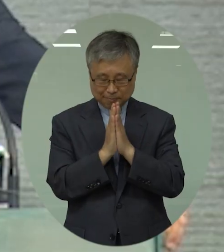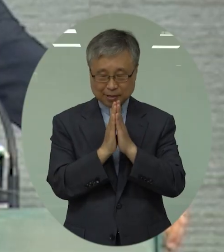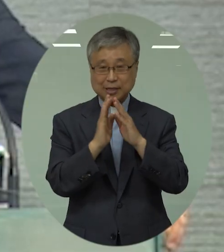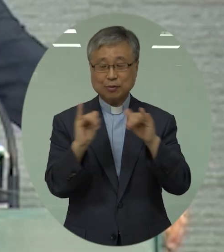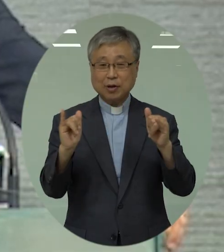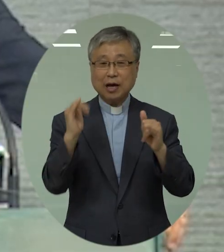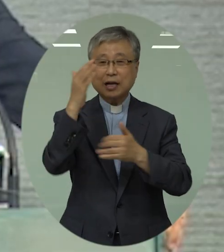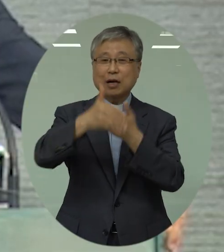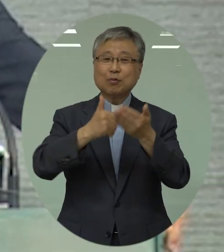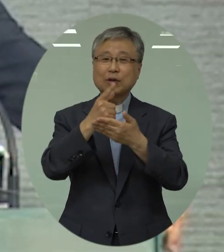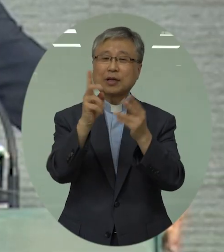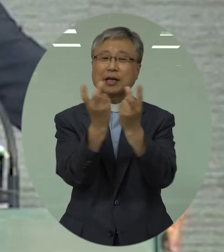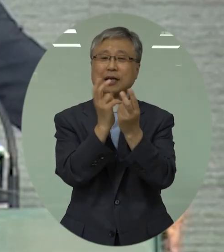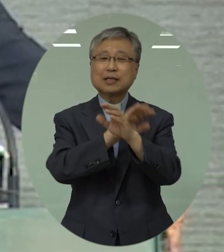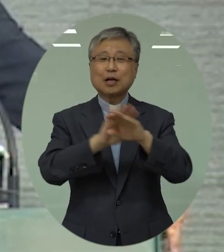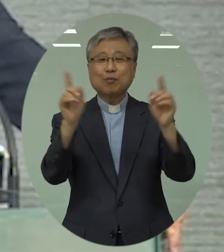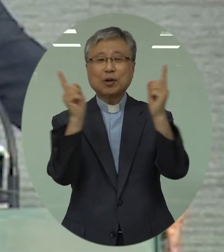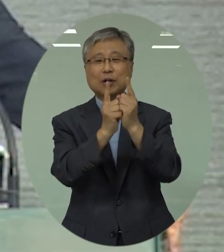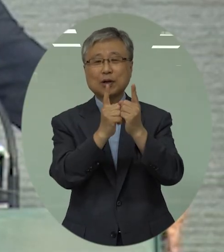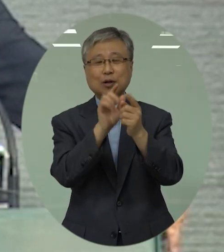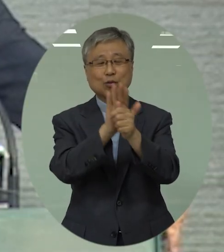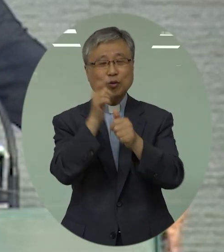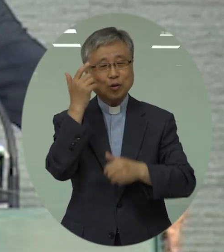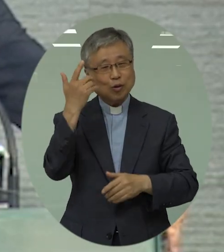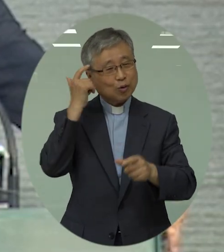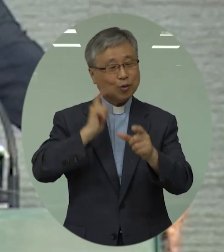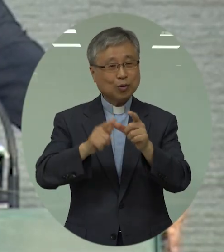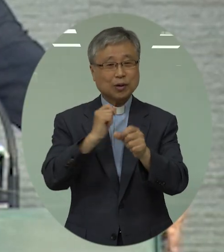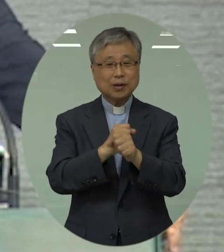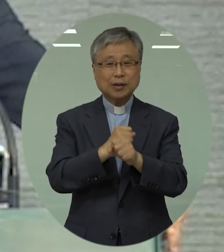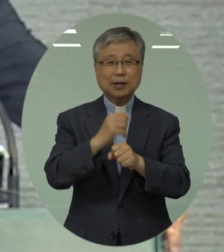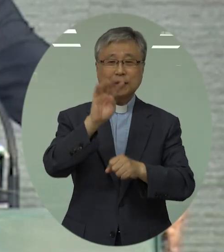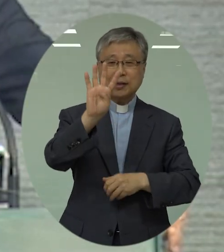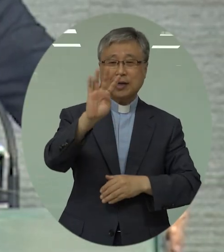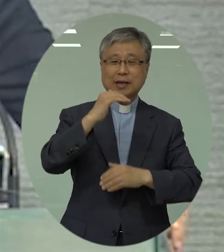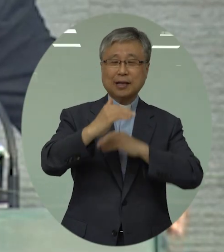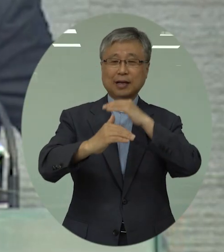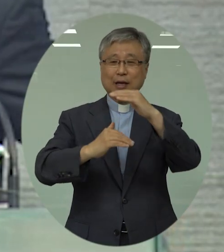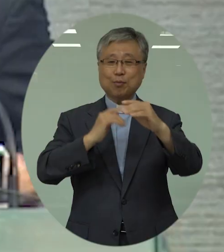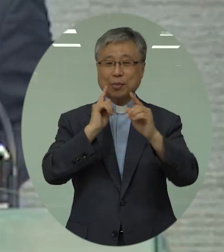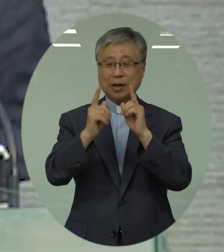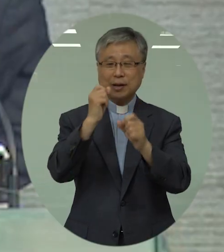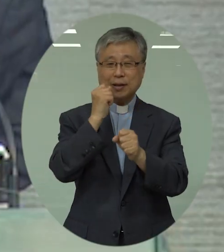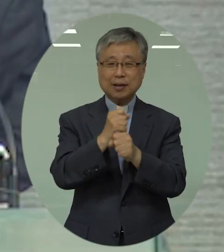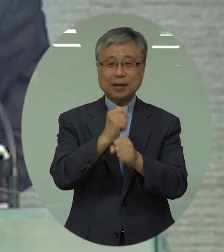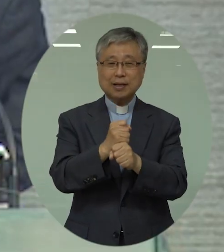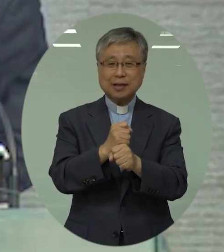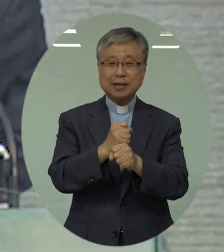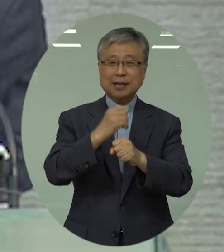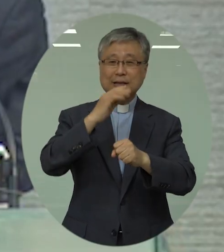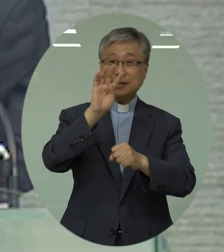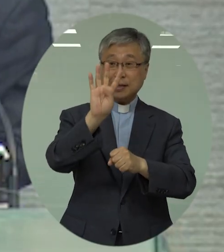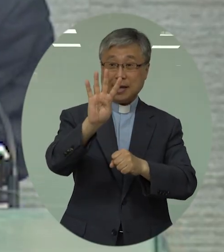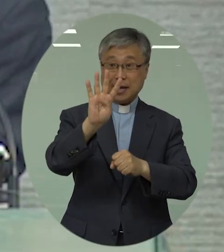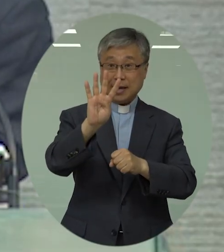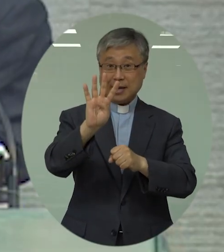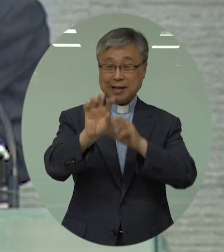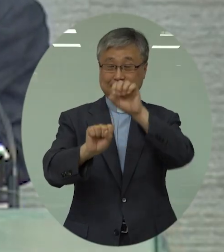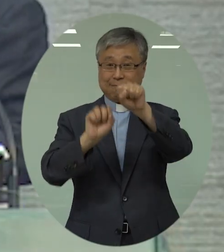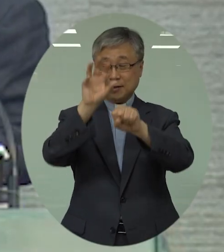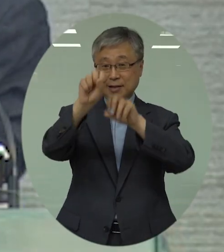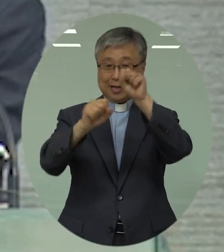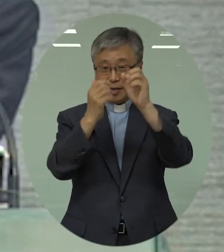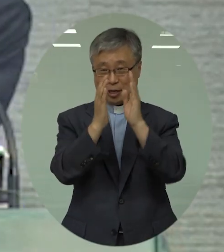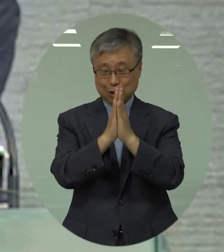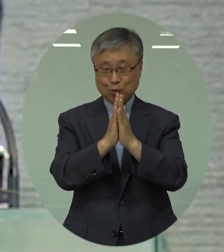있도록 도울까? 이걸 고민하다가 4단계를 만들었어요. 4단계. 사다리라고 하는데요. 이것을